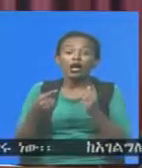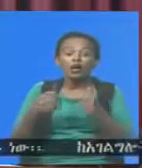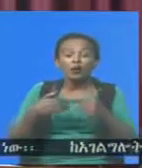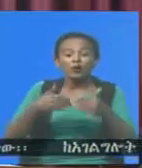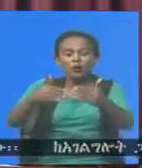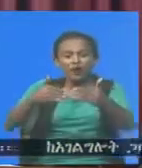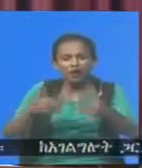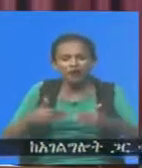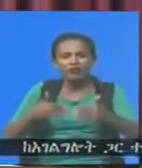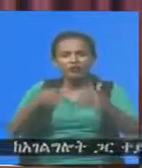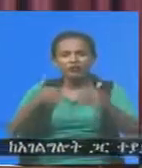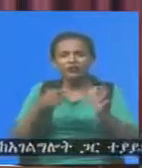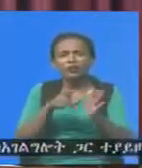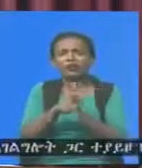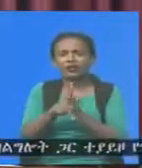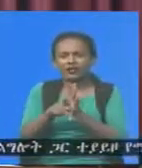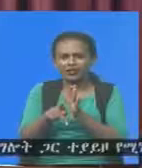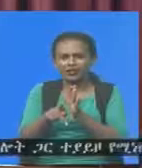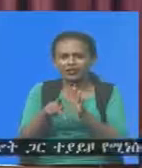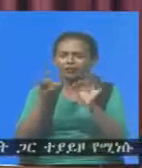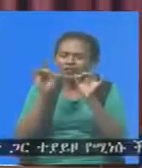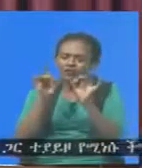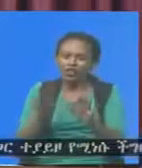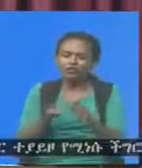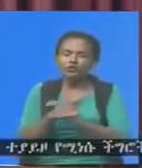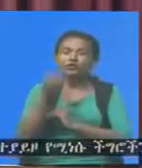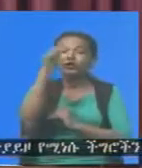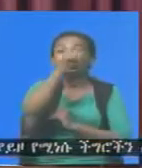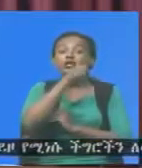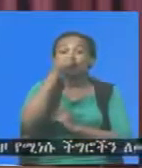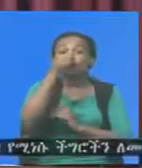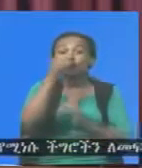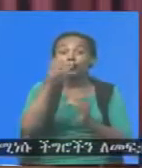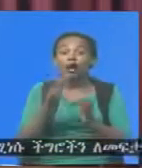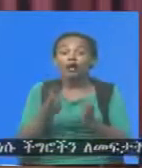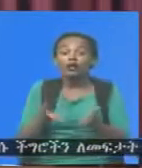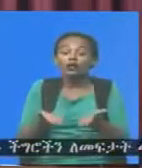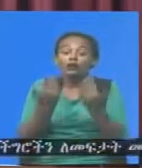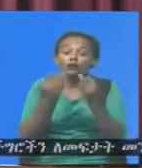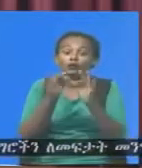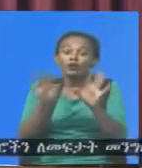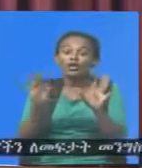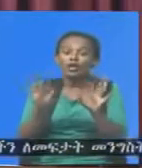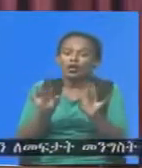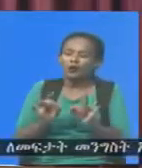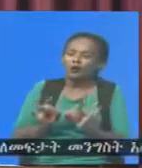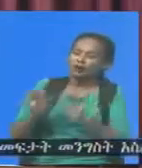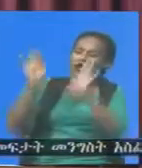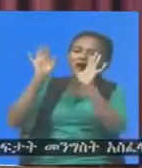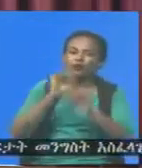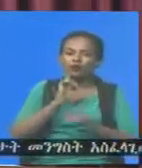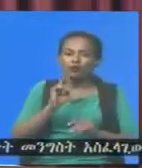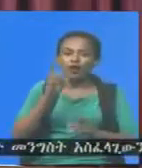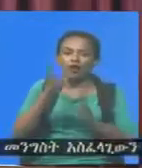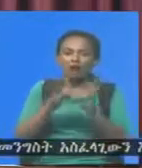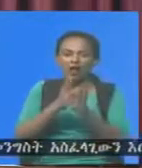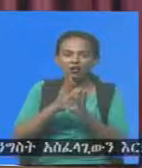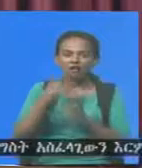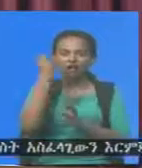በመገፋፋት በመገዳደል በጥላቻ ውስጥ ኢትዮጵያውያን ያተረፈው ነገር መናቅ ነው። በዓለም ፊት